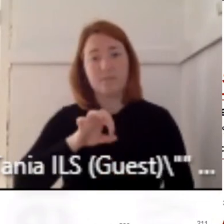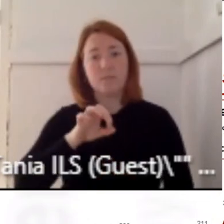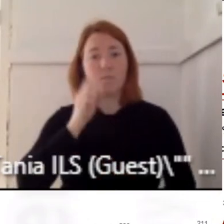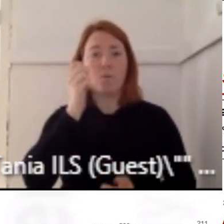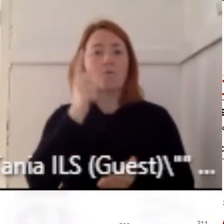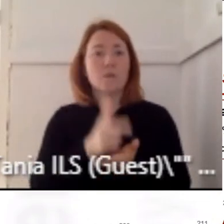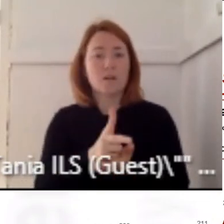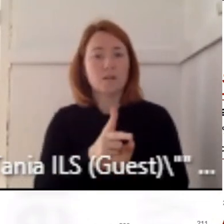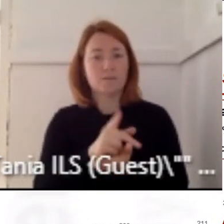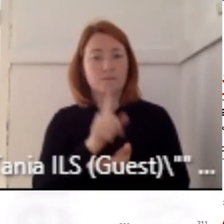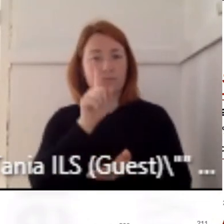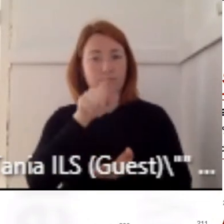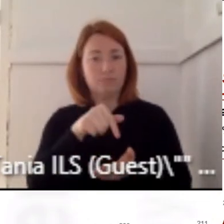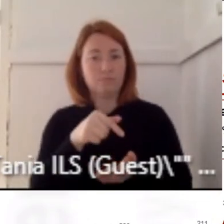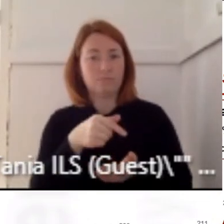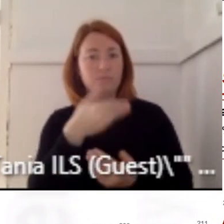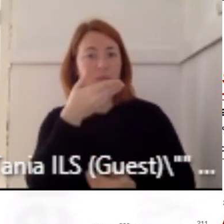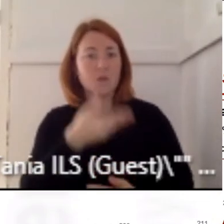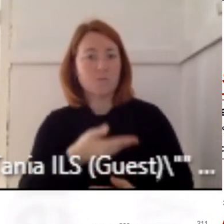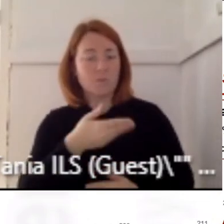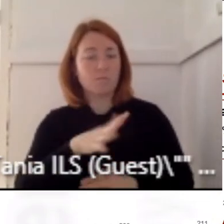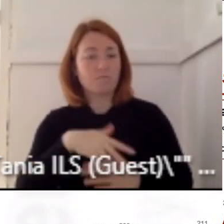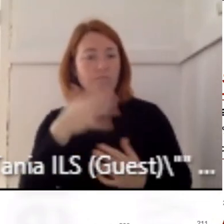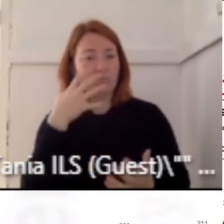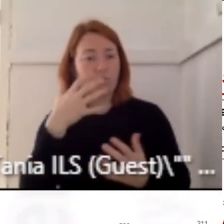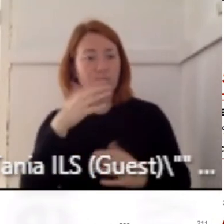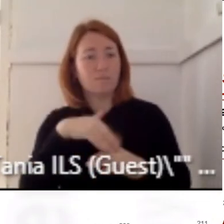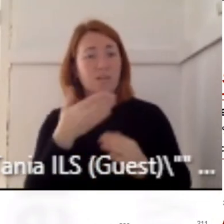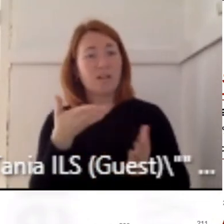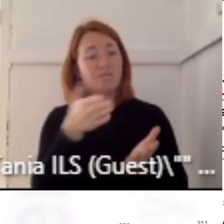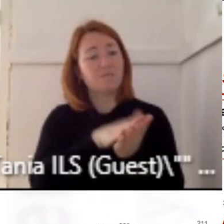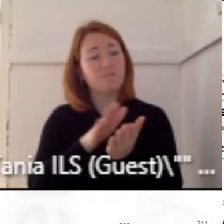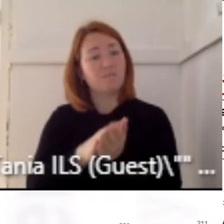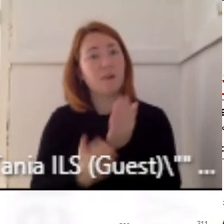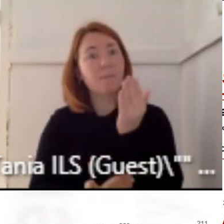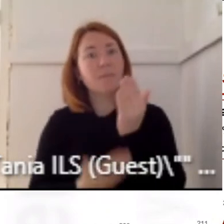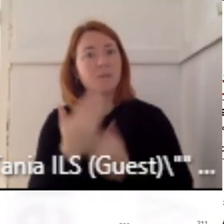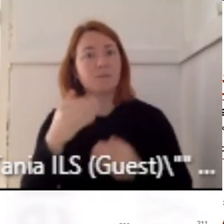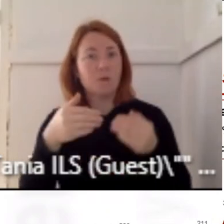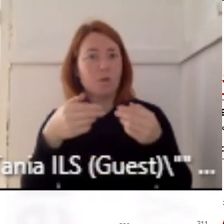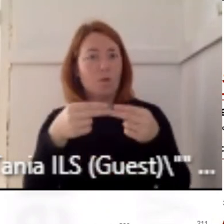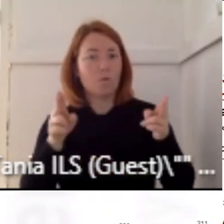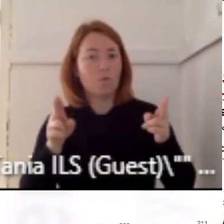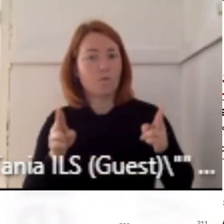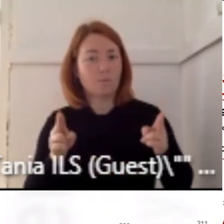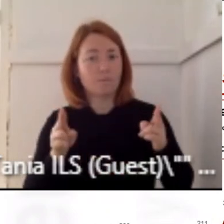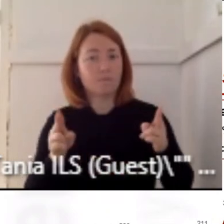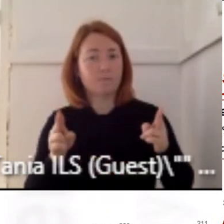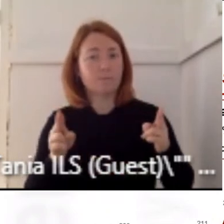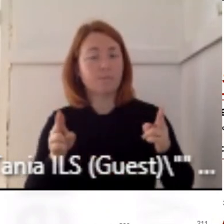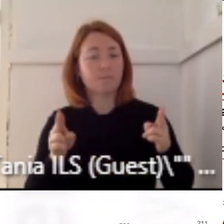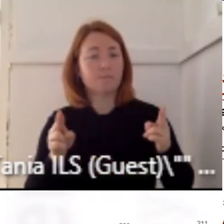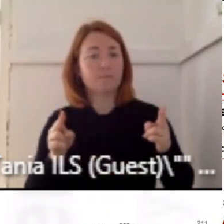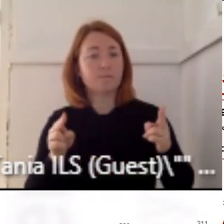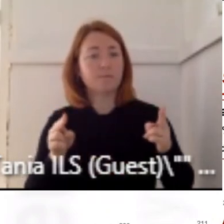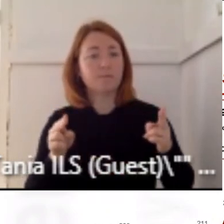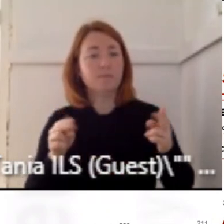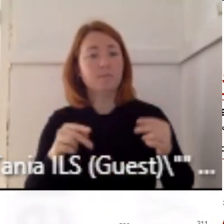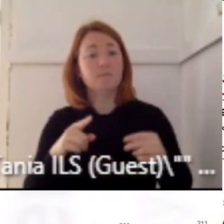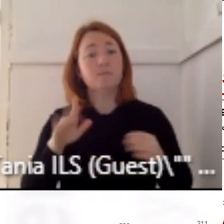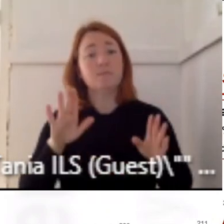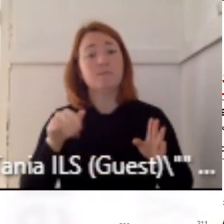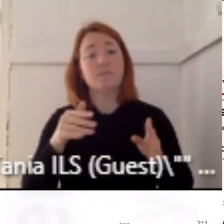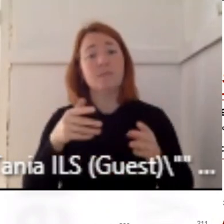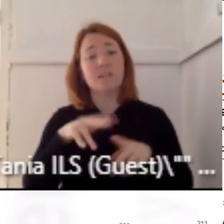element molt present durant especialment els primers mesos de confinament, però també a mesura doncs, que avança aquesta